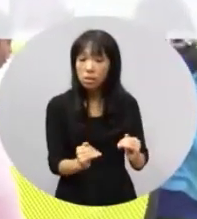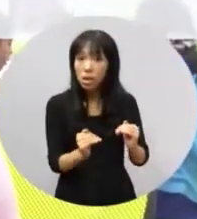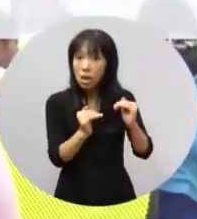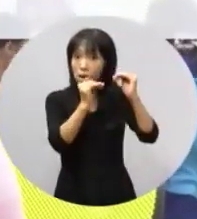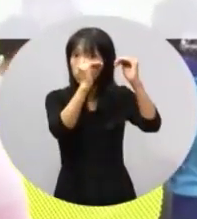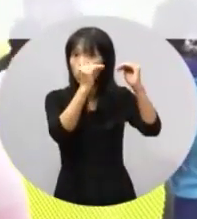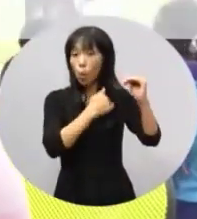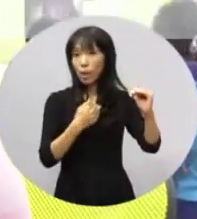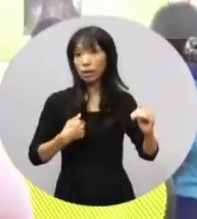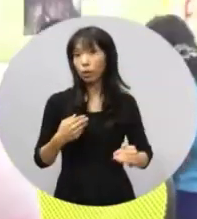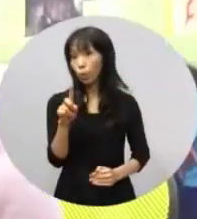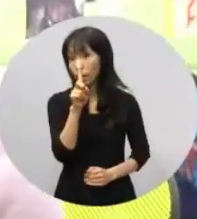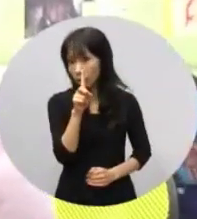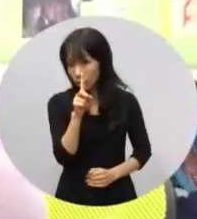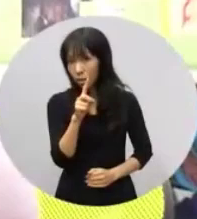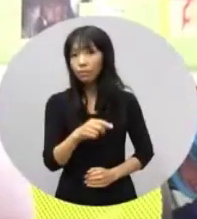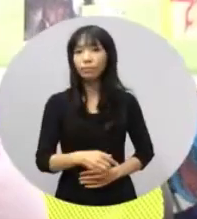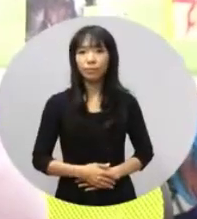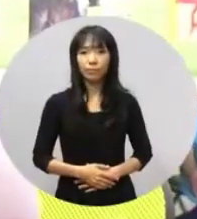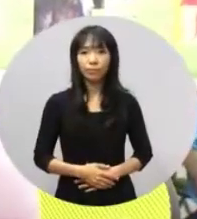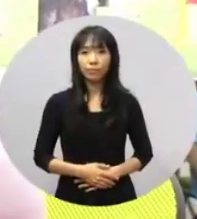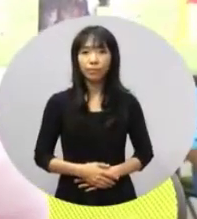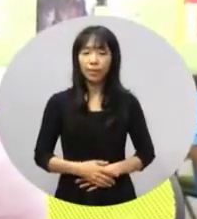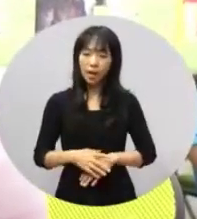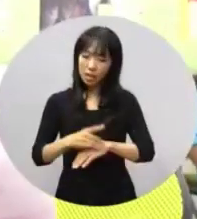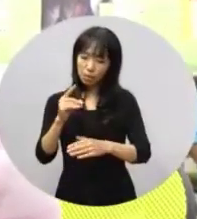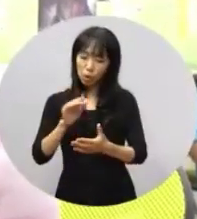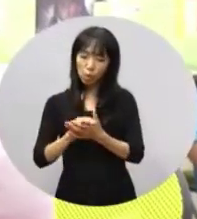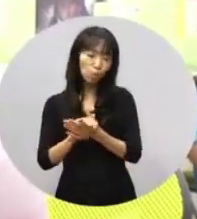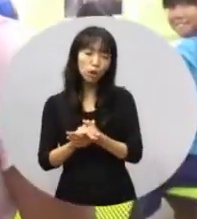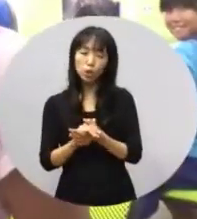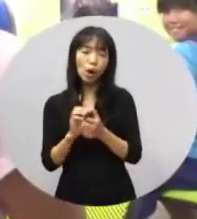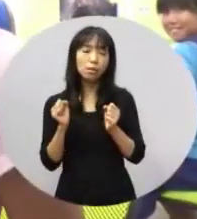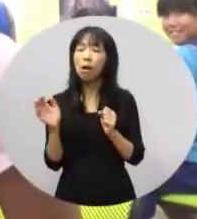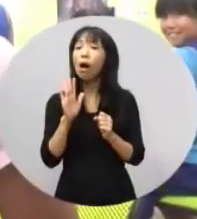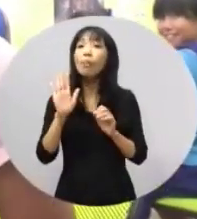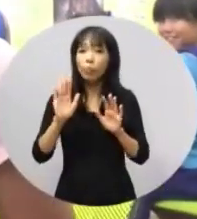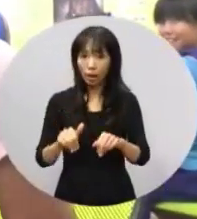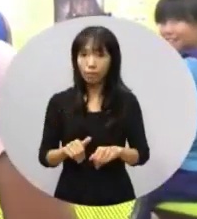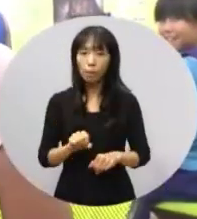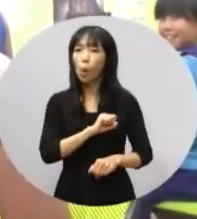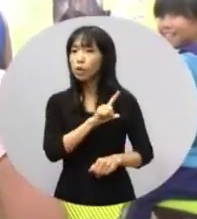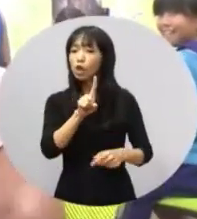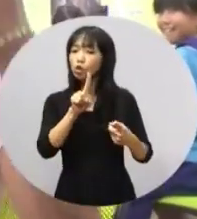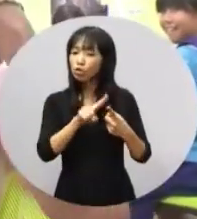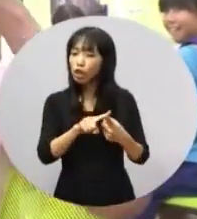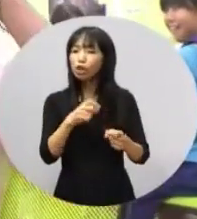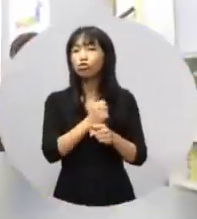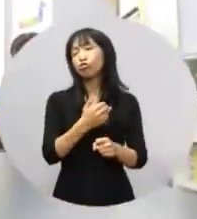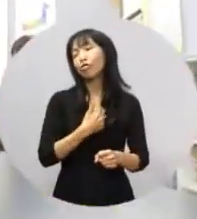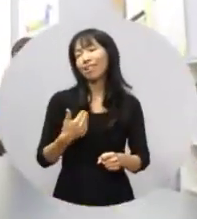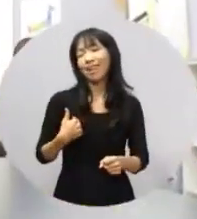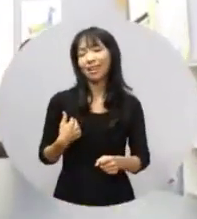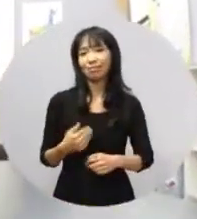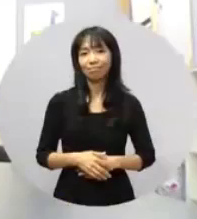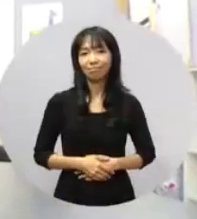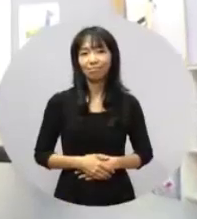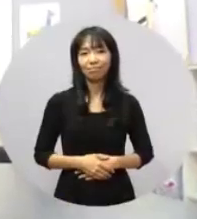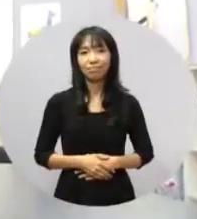成長した事をa 母ちゃんになったけど結局に作れる匂いなん